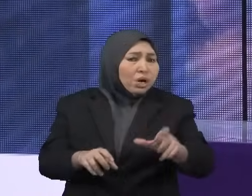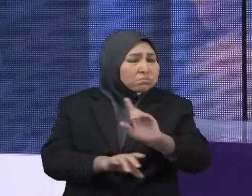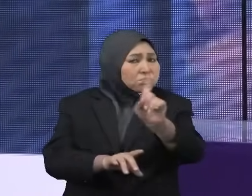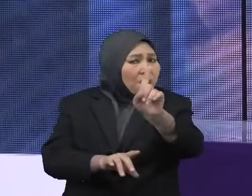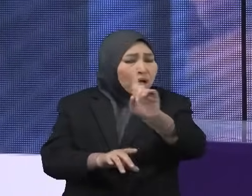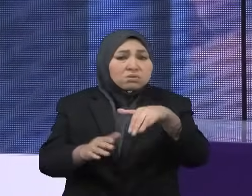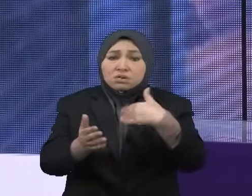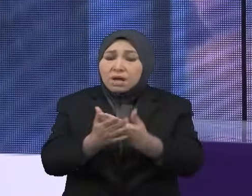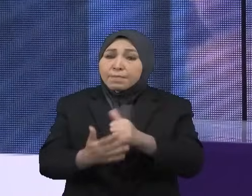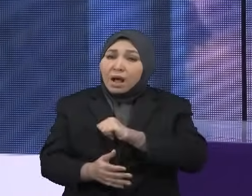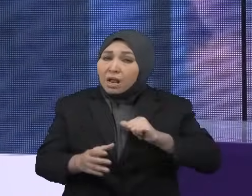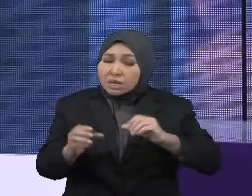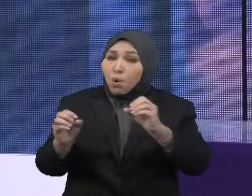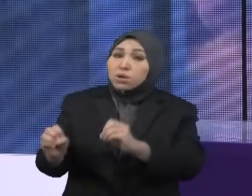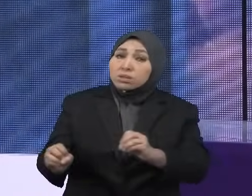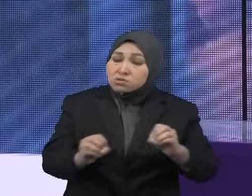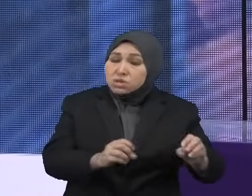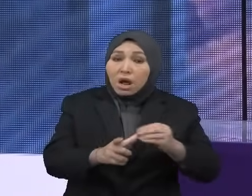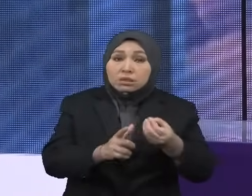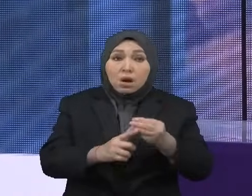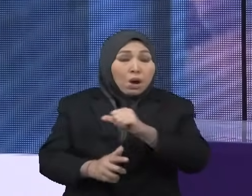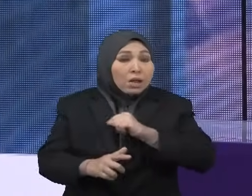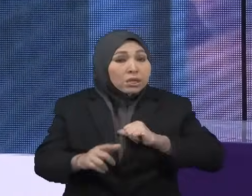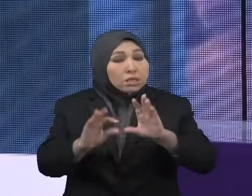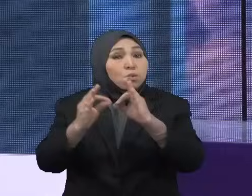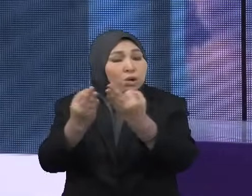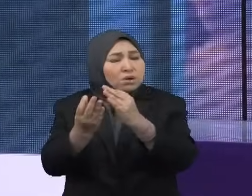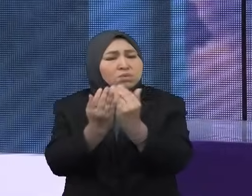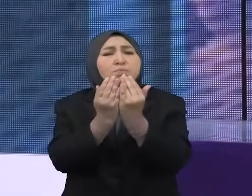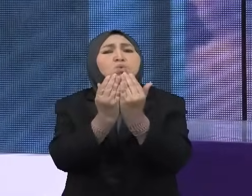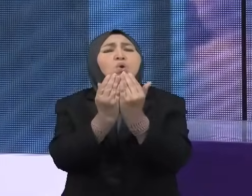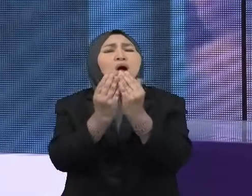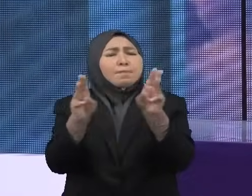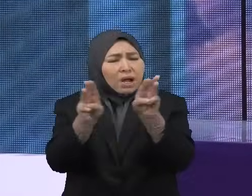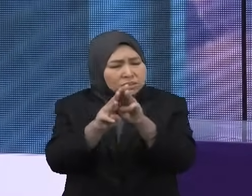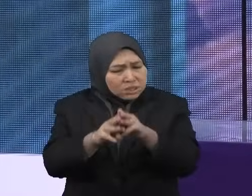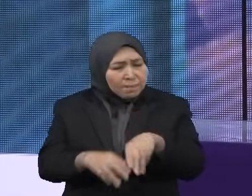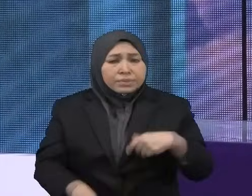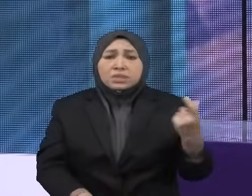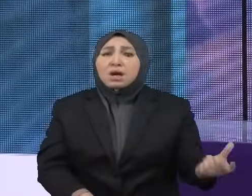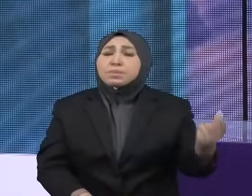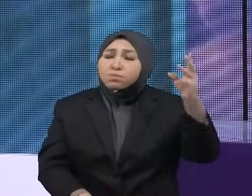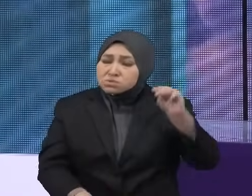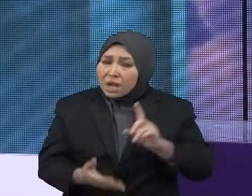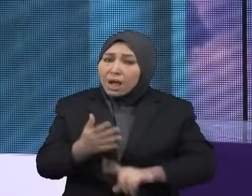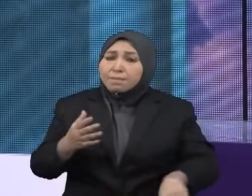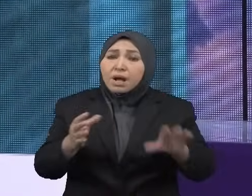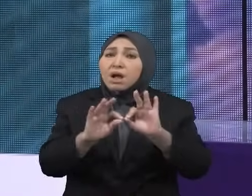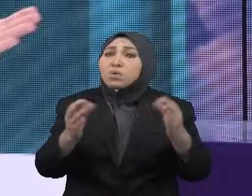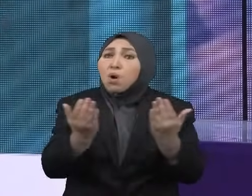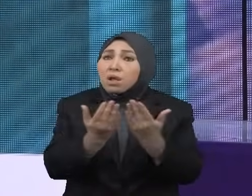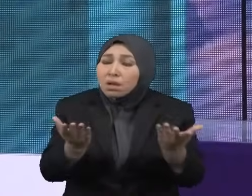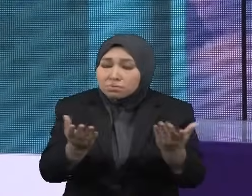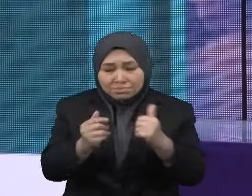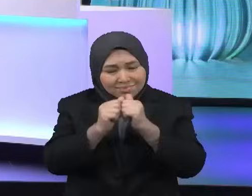sampai ahli organisasi ataupun ahli sebuah keluarga tu berdoa macam Nabi Musa. Apakah doanya? Ayat 25 bersama